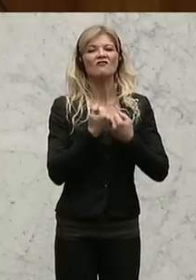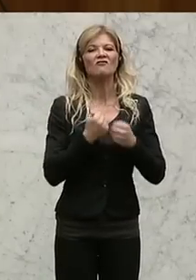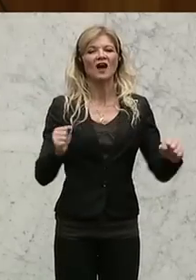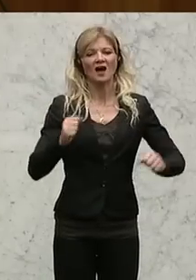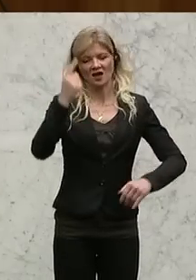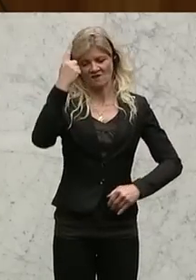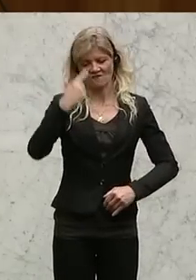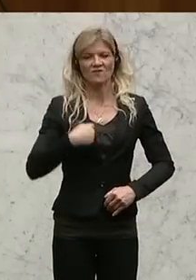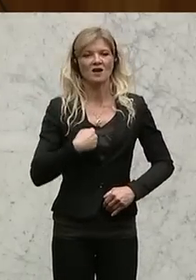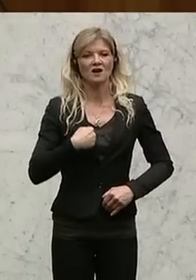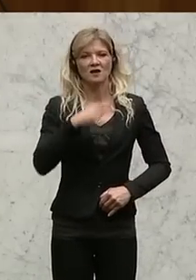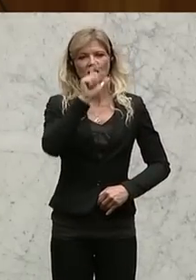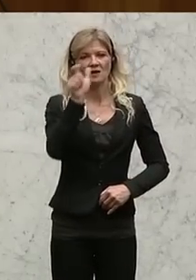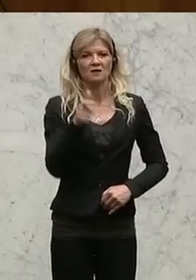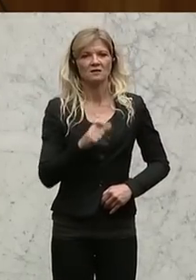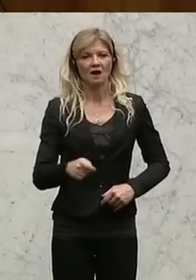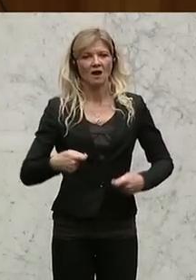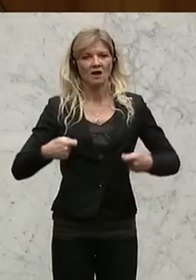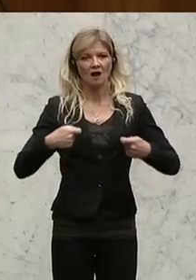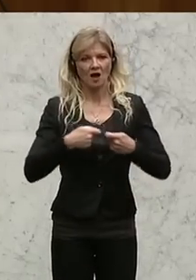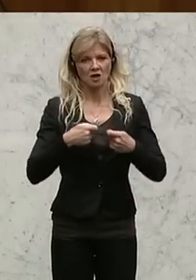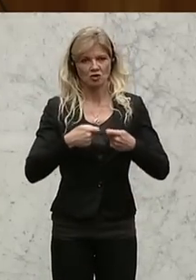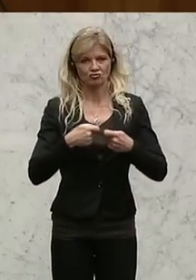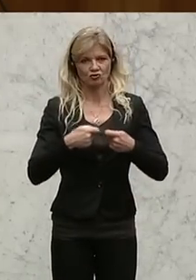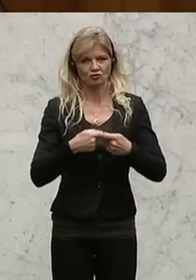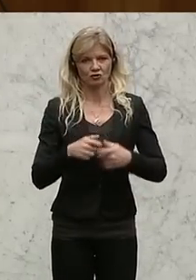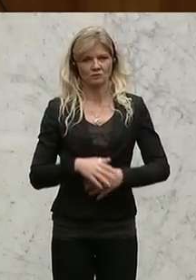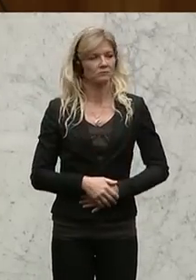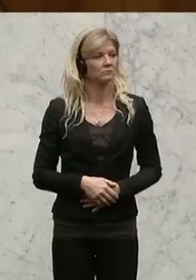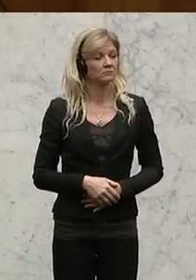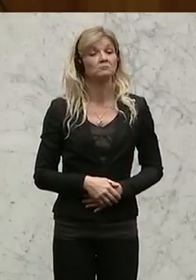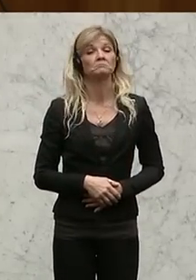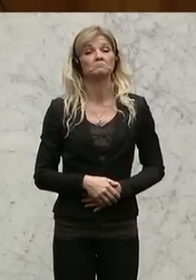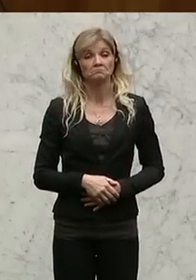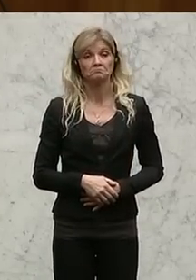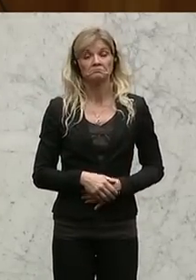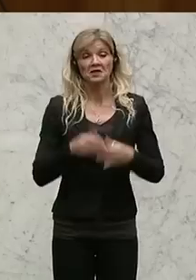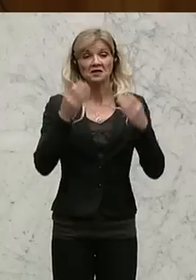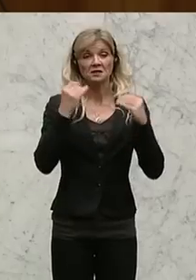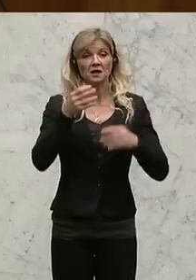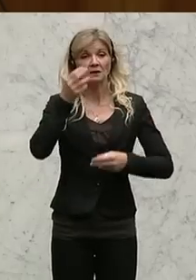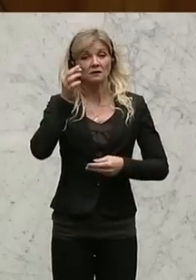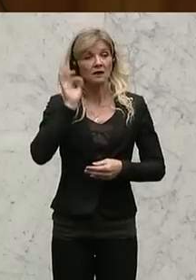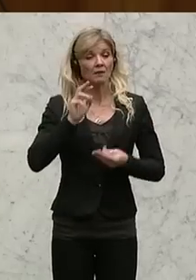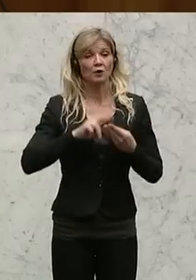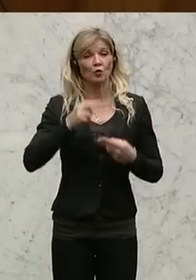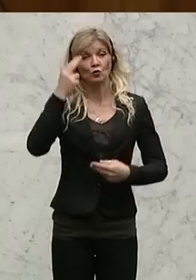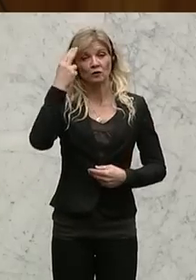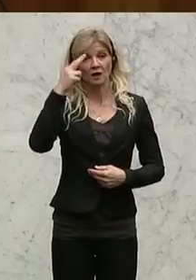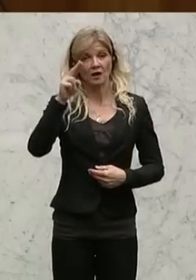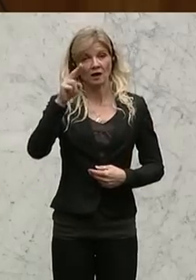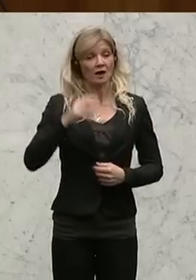angeschlossen. Meine sehr geehrten Damen und Herren, diese Aussage ist seitens der Freiheitlichen Partei